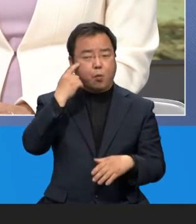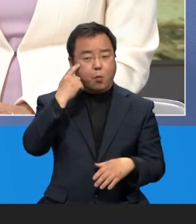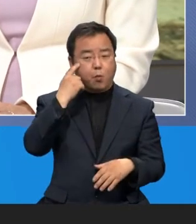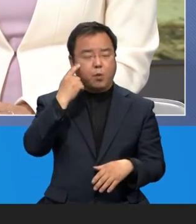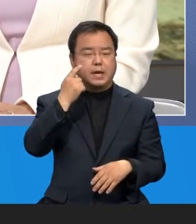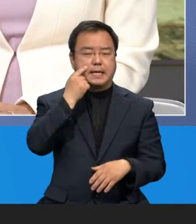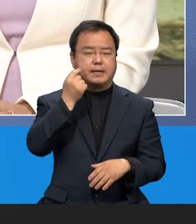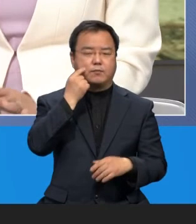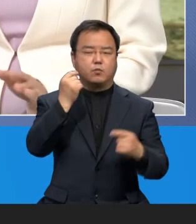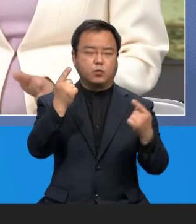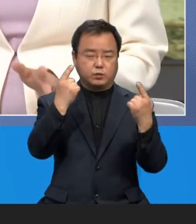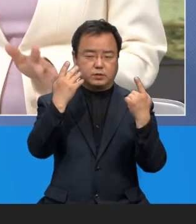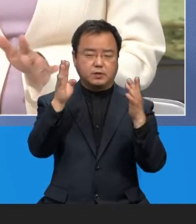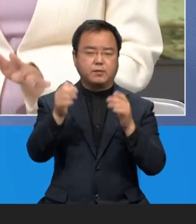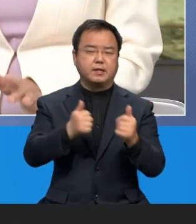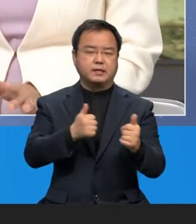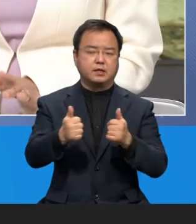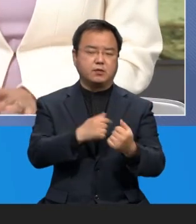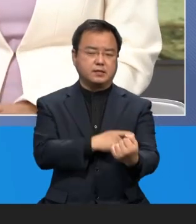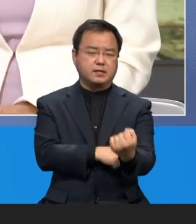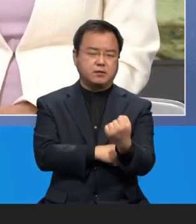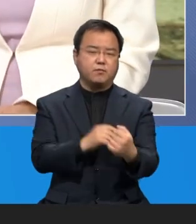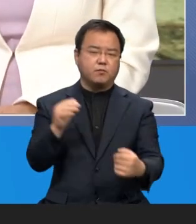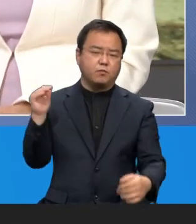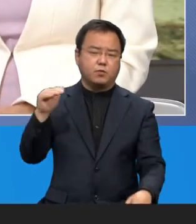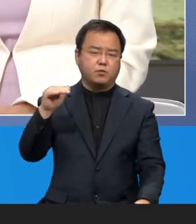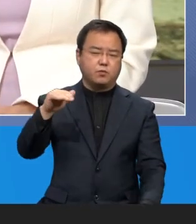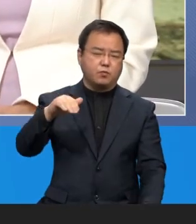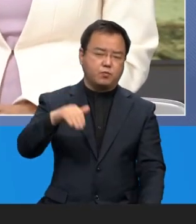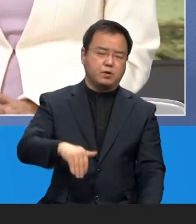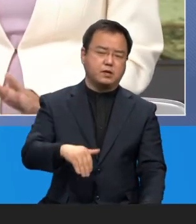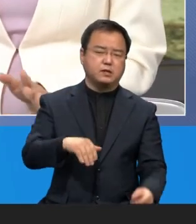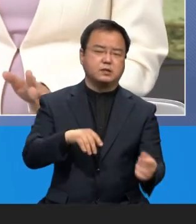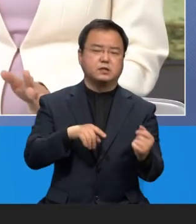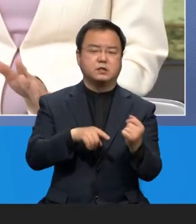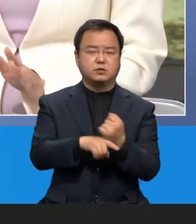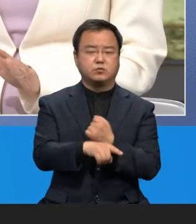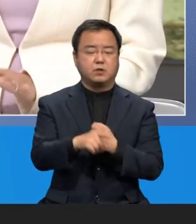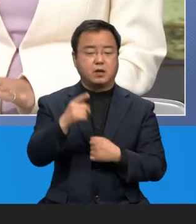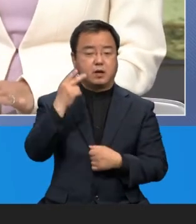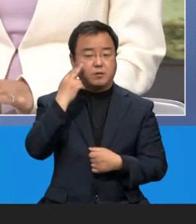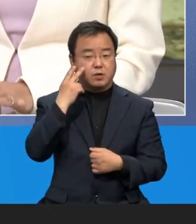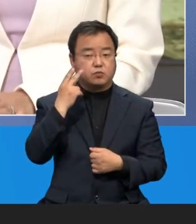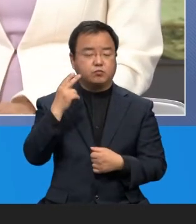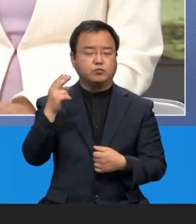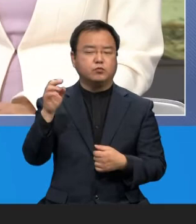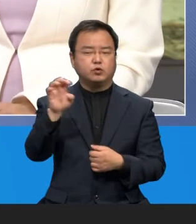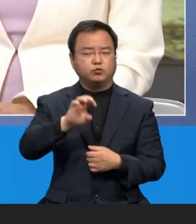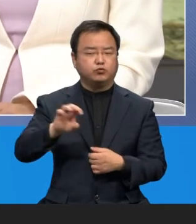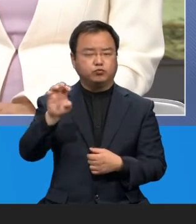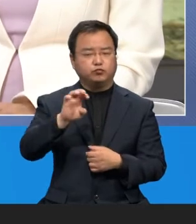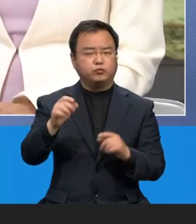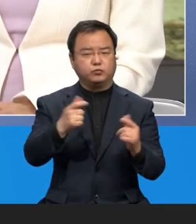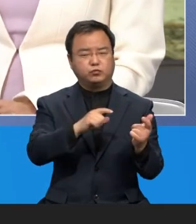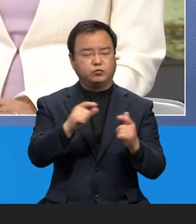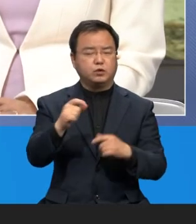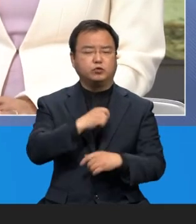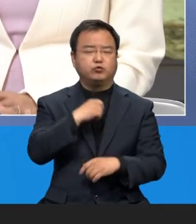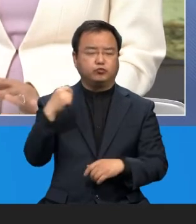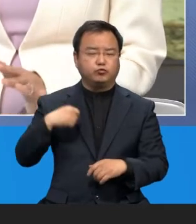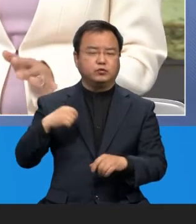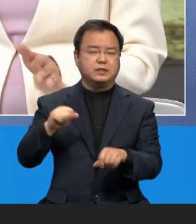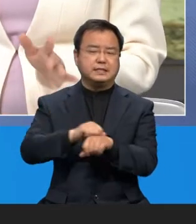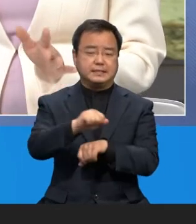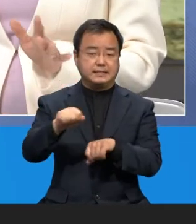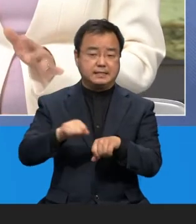대학의 경쟁력이 최근 계속 떨어지고 있다는 판단 때문입니다. 이 미국이나 유럽 명문은 물론이고 이 중국이나